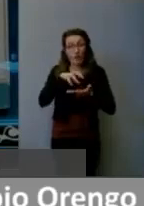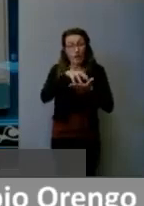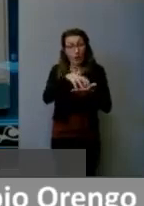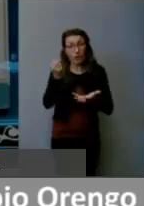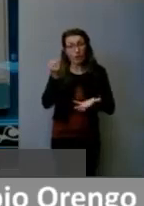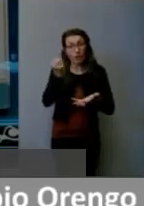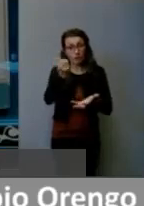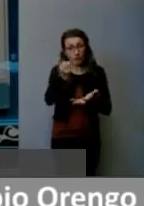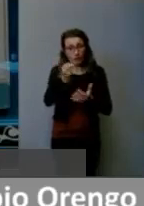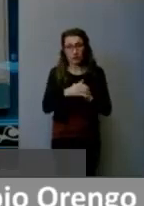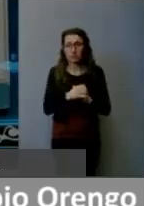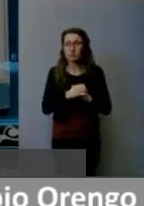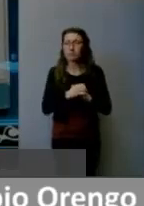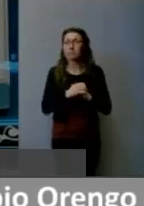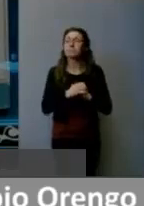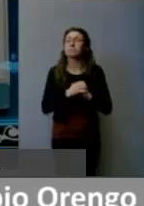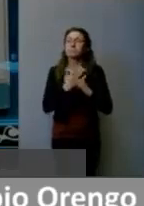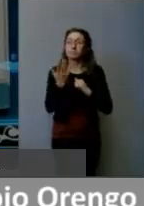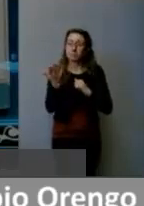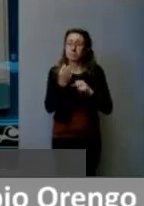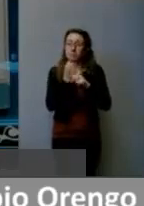Prego, vicepresidente.